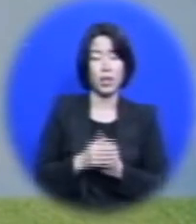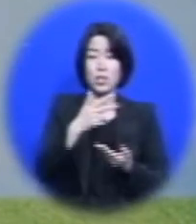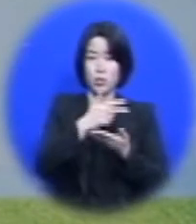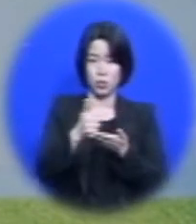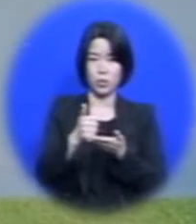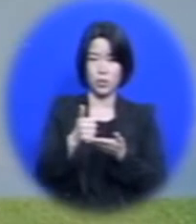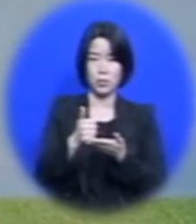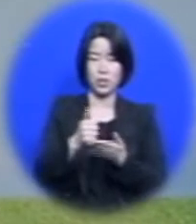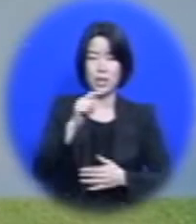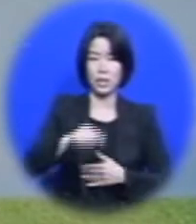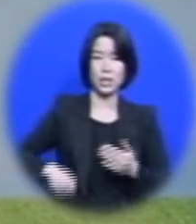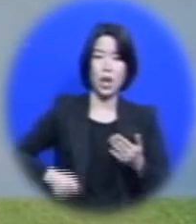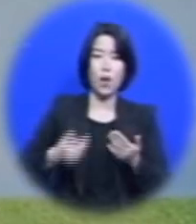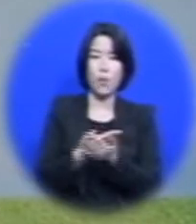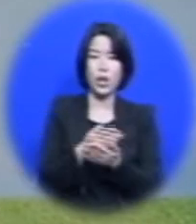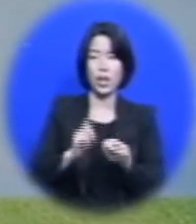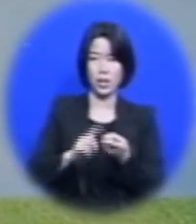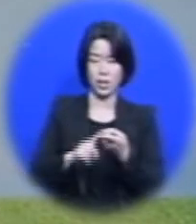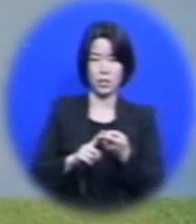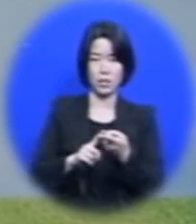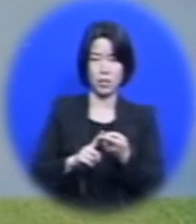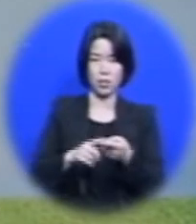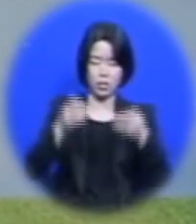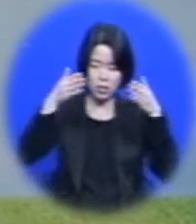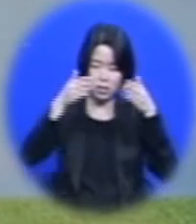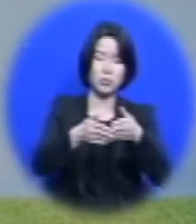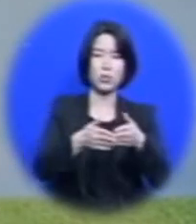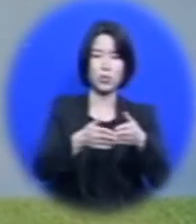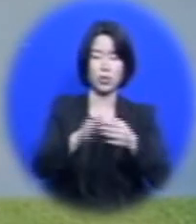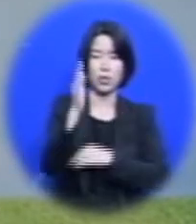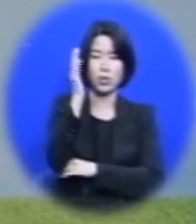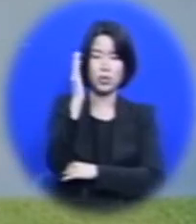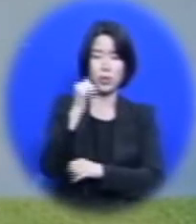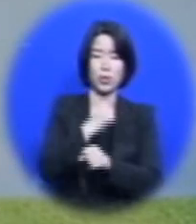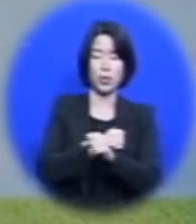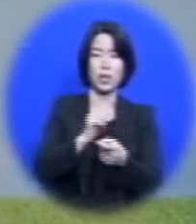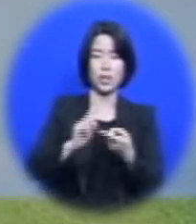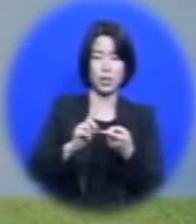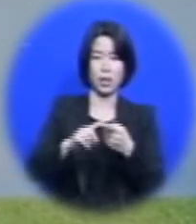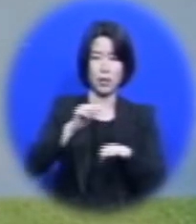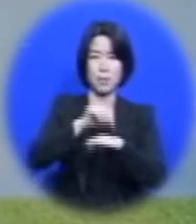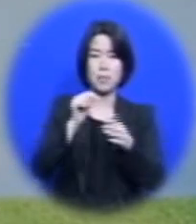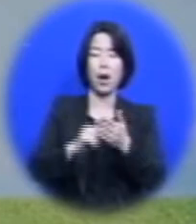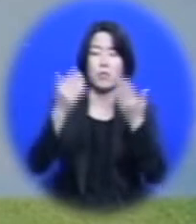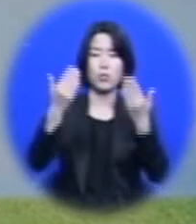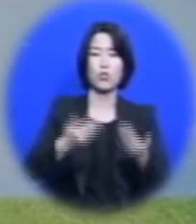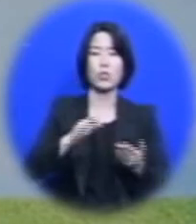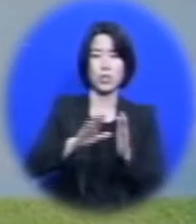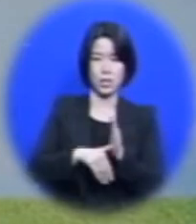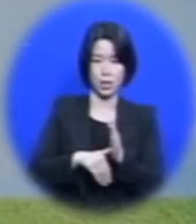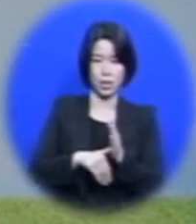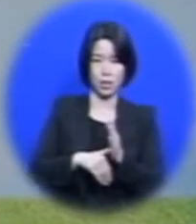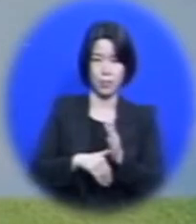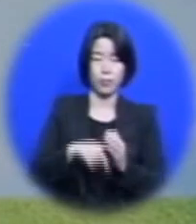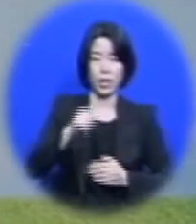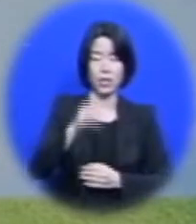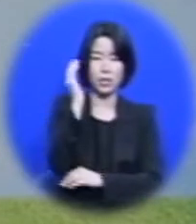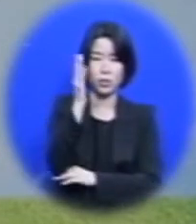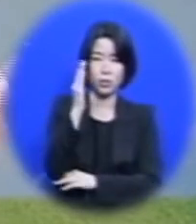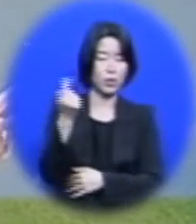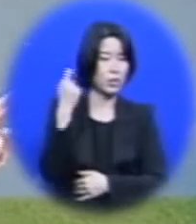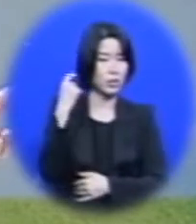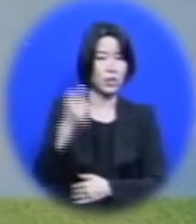주님은 이 회개에 대해서 집중적으로 설교를 해야 한다는 마음을 주셨을 때 이 설교를